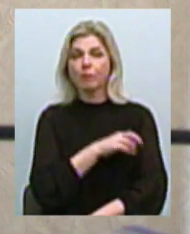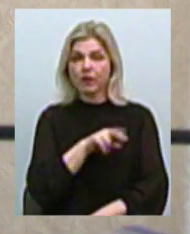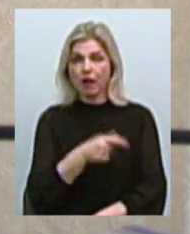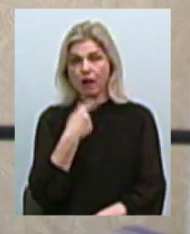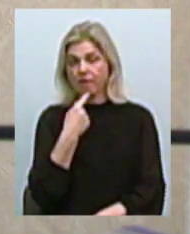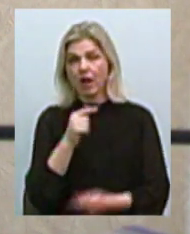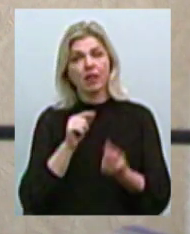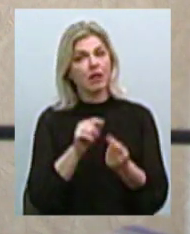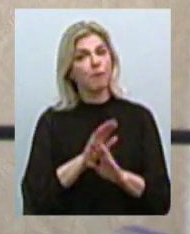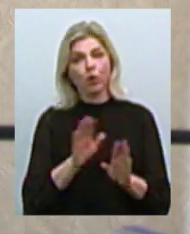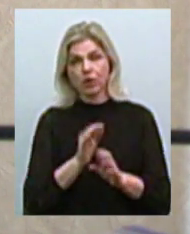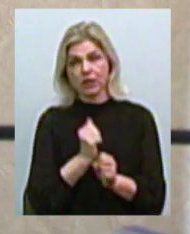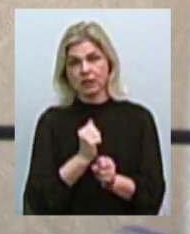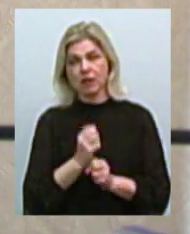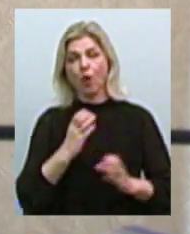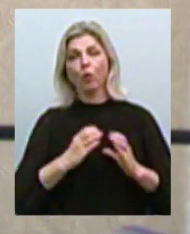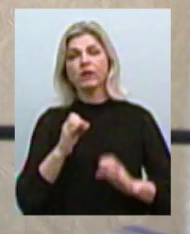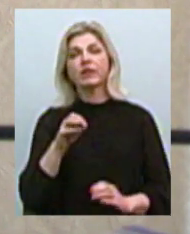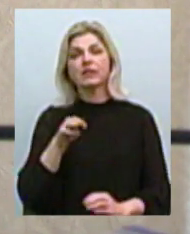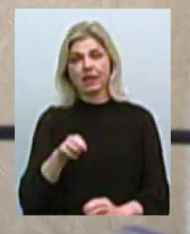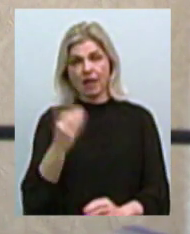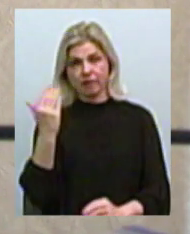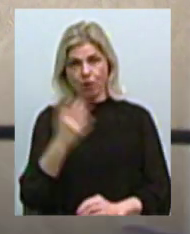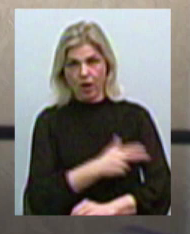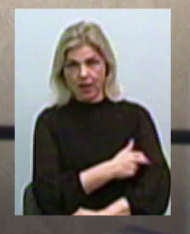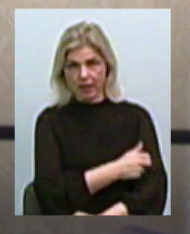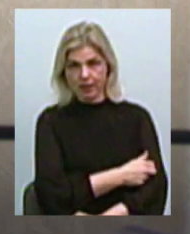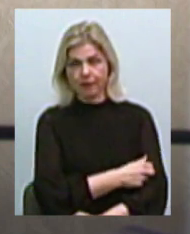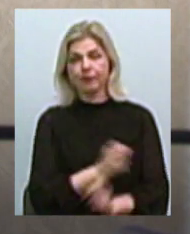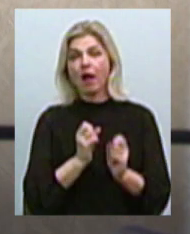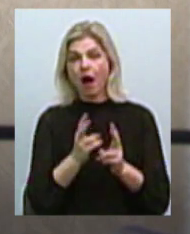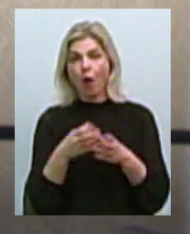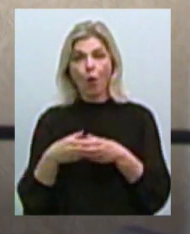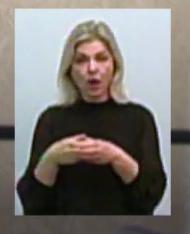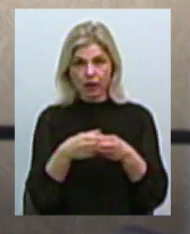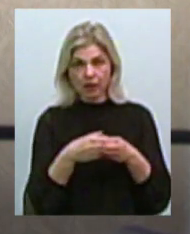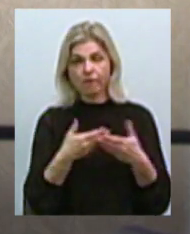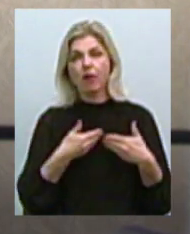проти створення університетської клініки. Я і колектив, ми позитивно